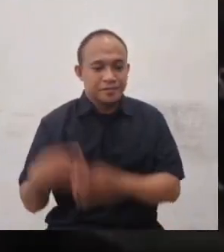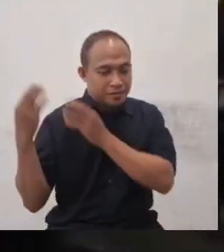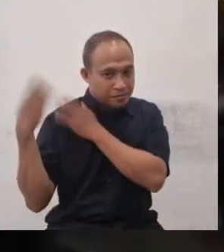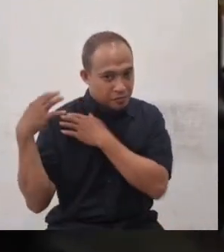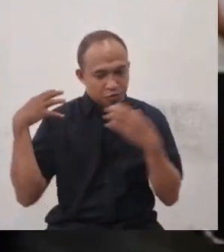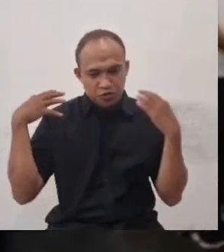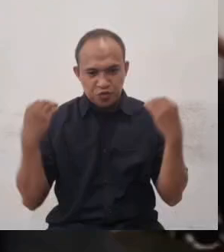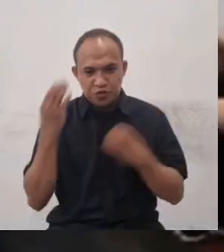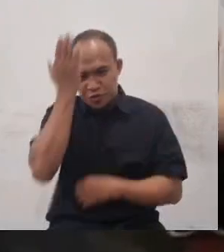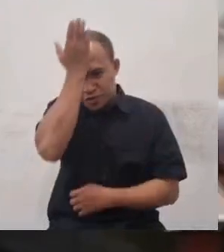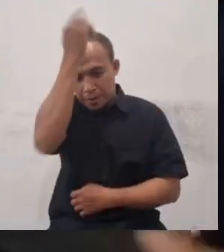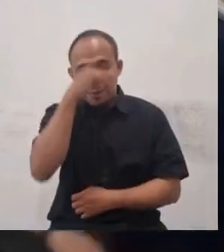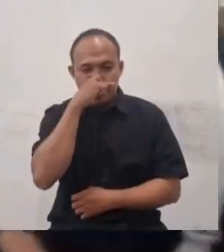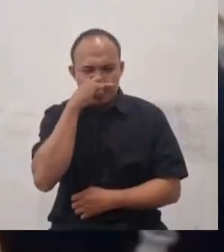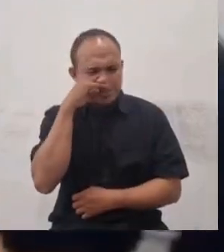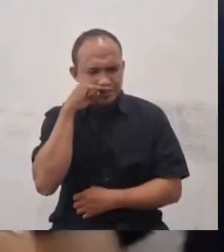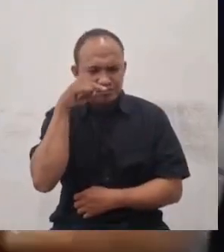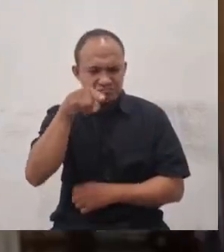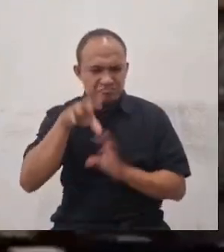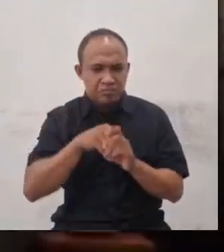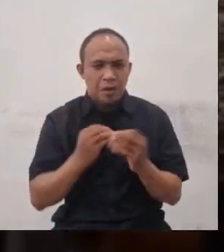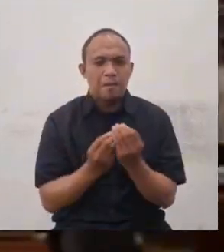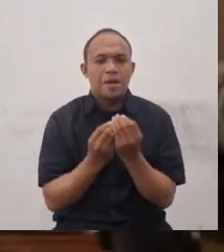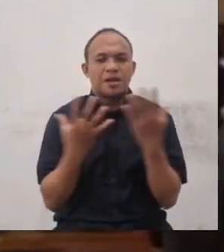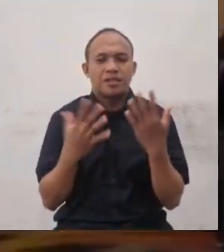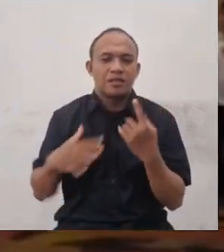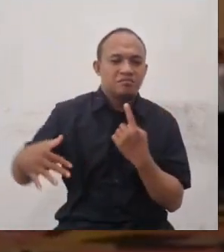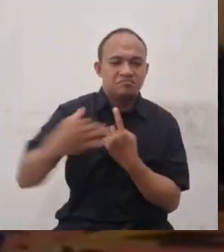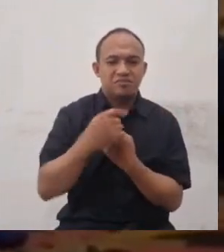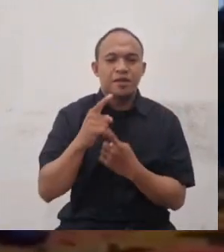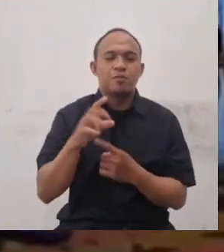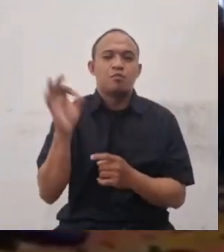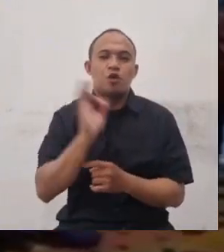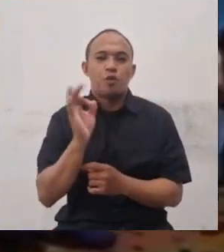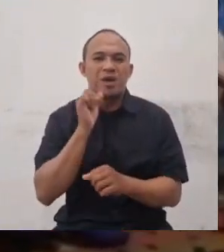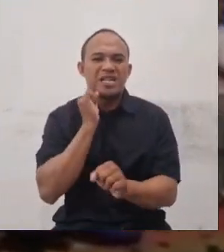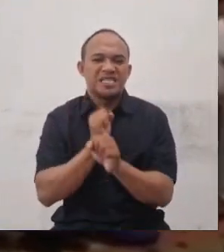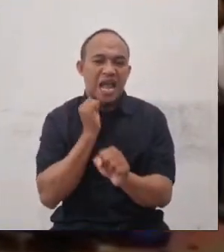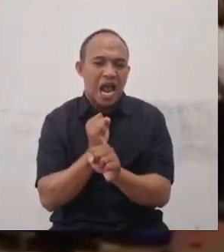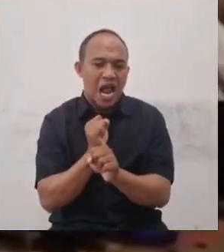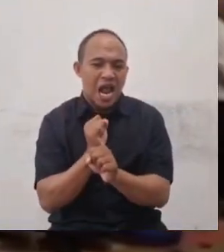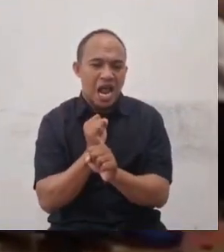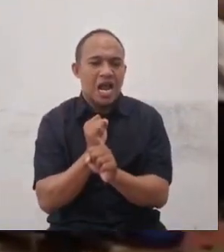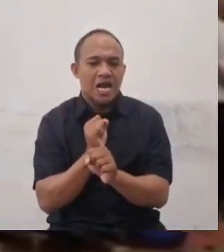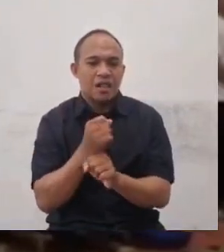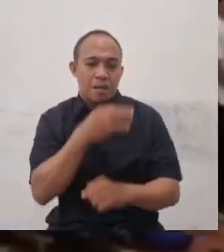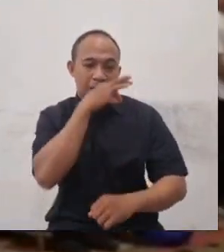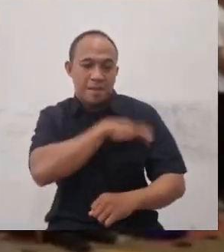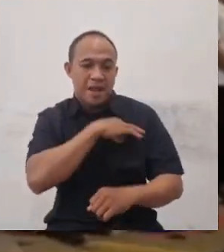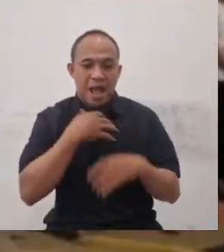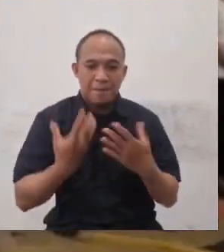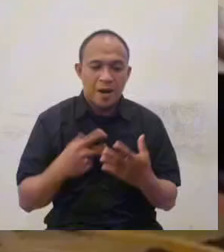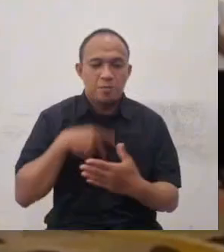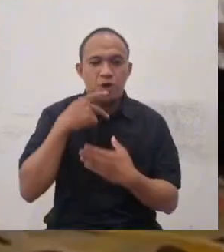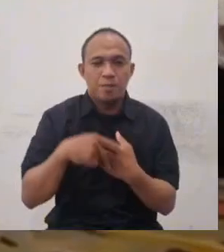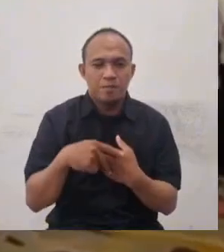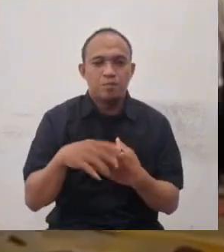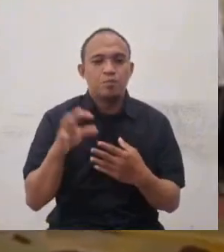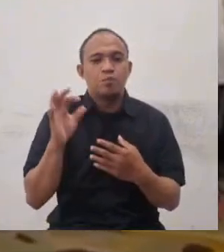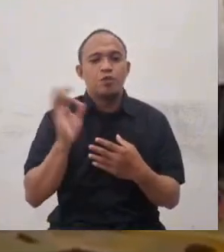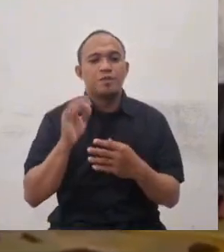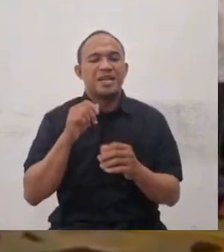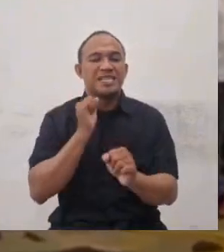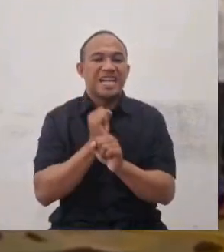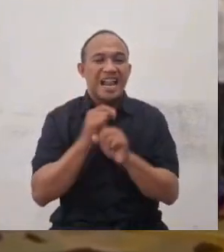Penjabat Gubernur Gorontalo Rudy Salahuddin meminta masyarakat yang belum memiliki pekerjaan untuk memanfaatkan program